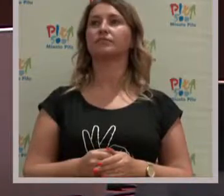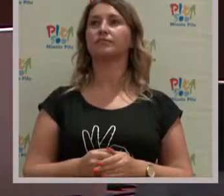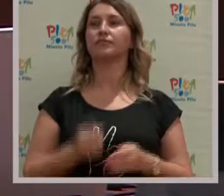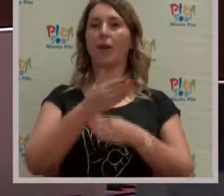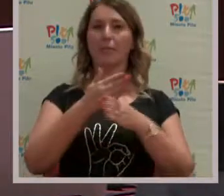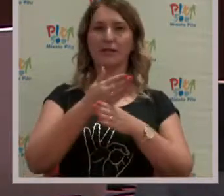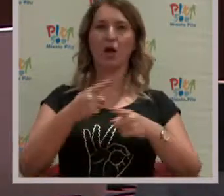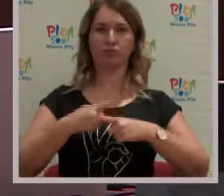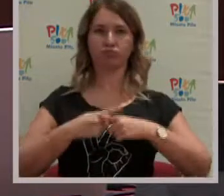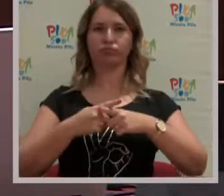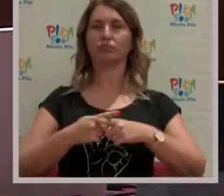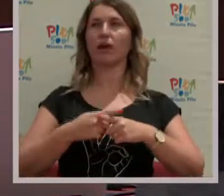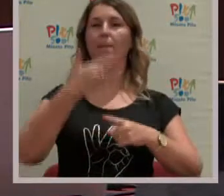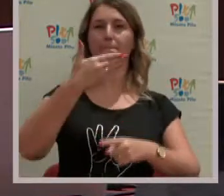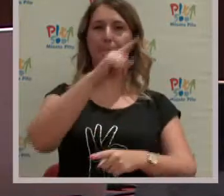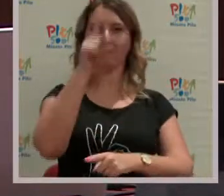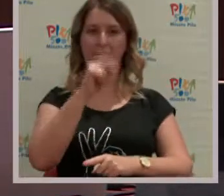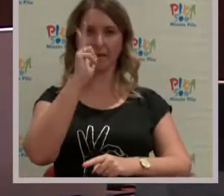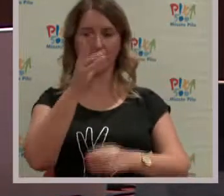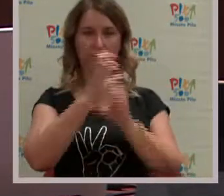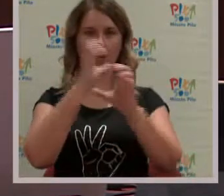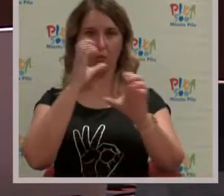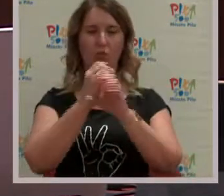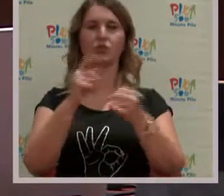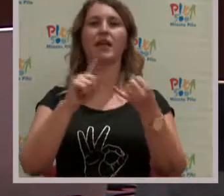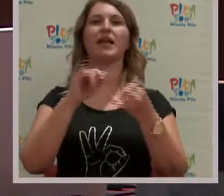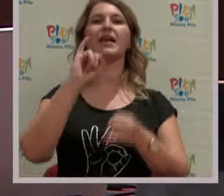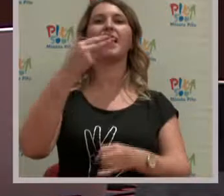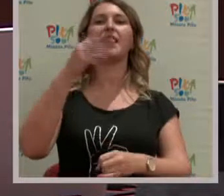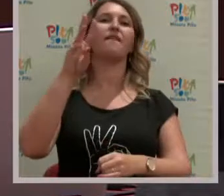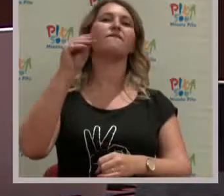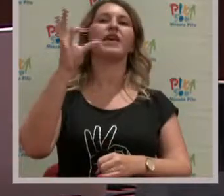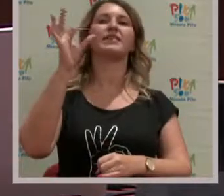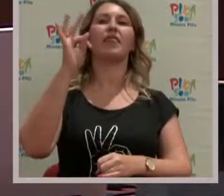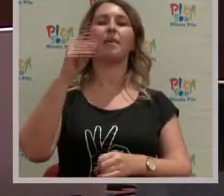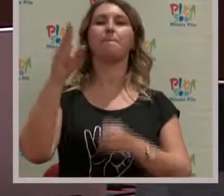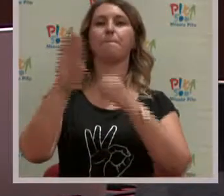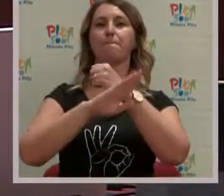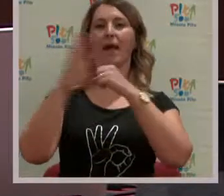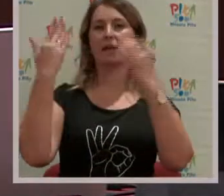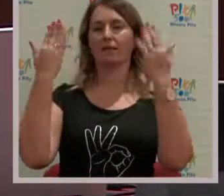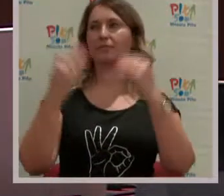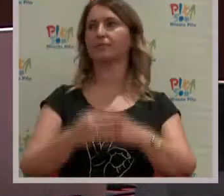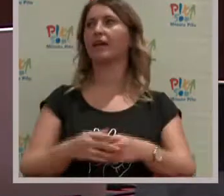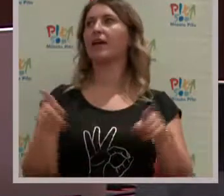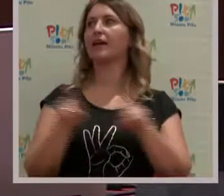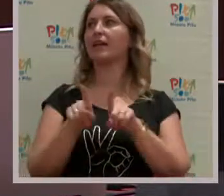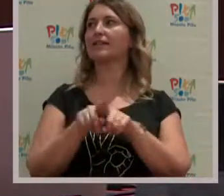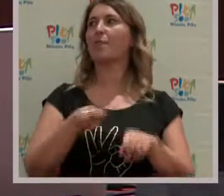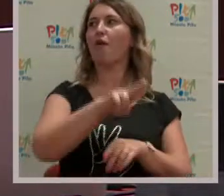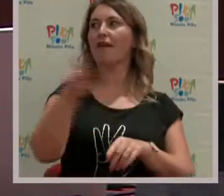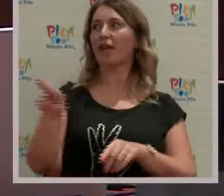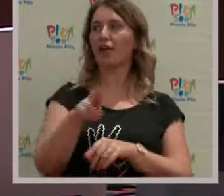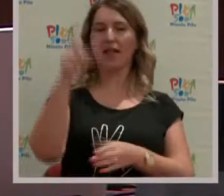Miejskiemu Zakładowi Komunikacji oraz Inwest Parkowi, a także Regionalnemu Centrum